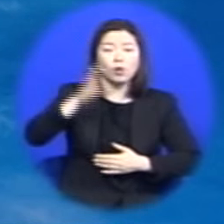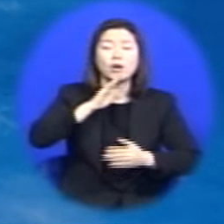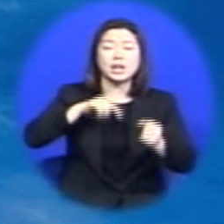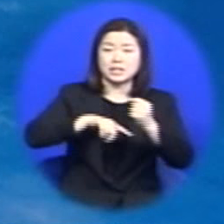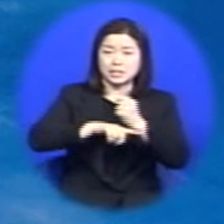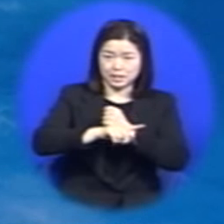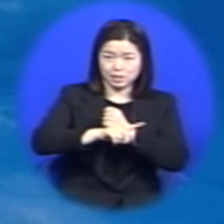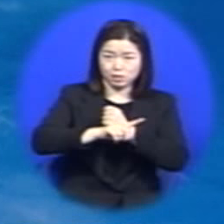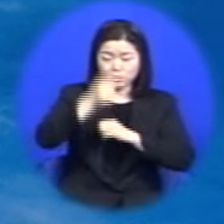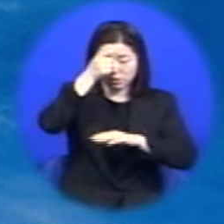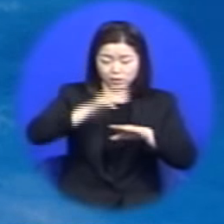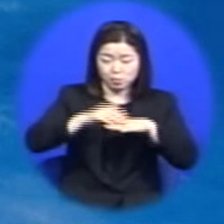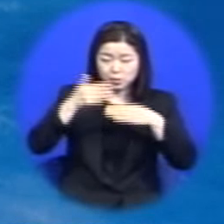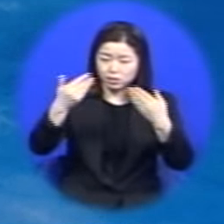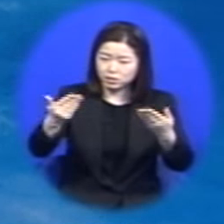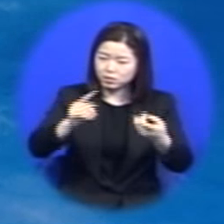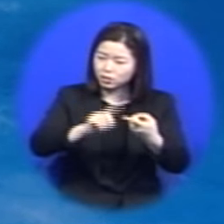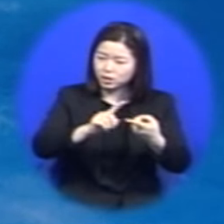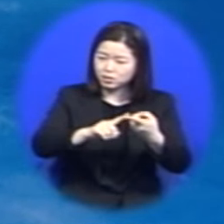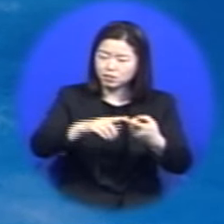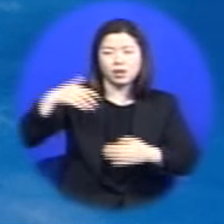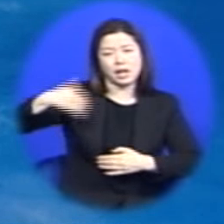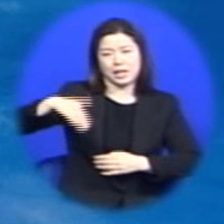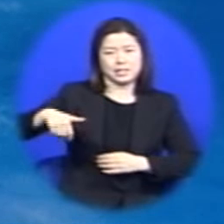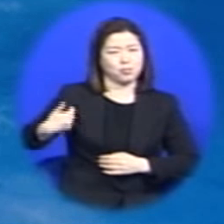뭔지를 아직도 모르시는 분입니다.